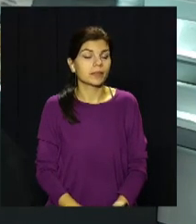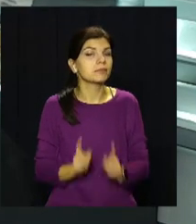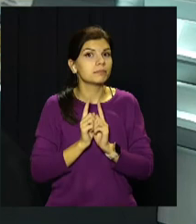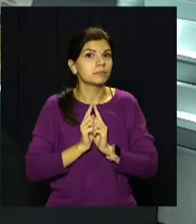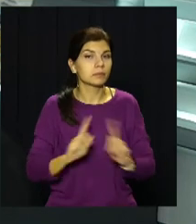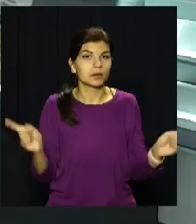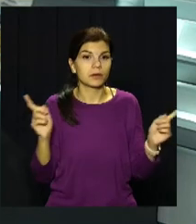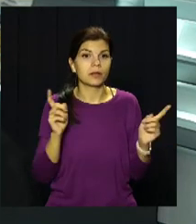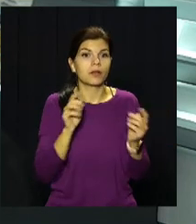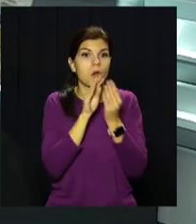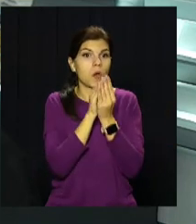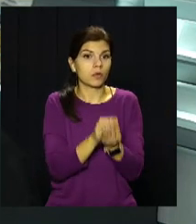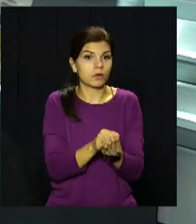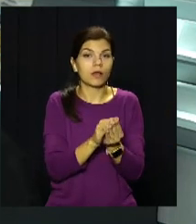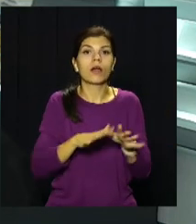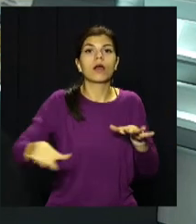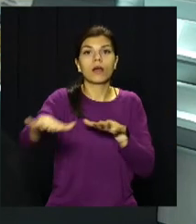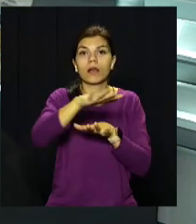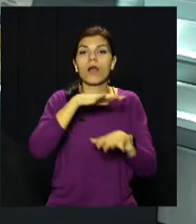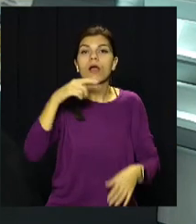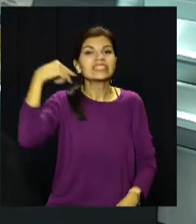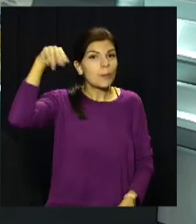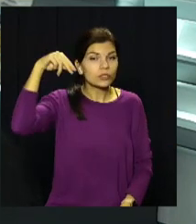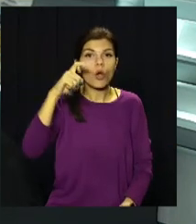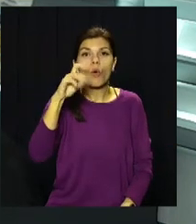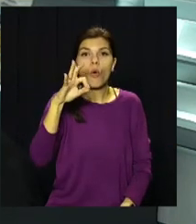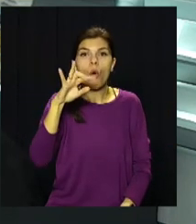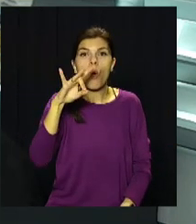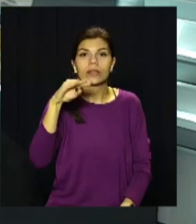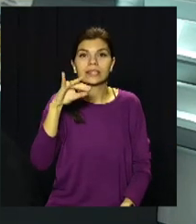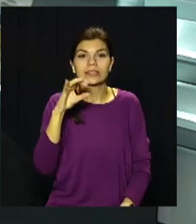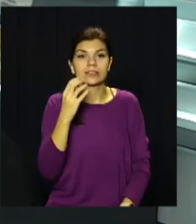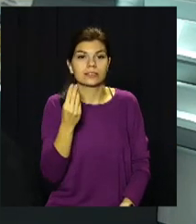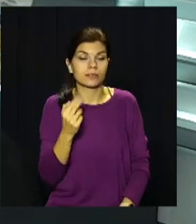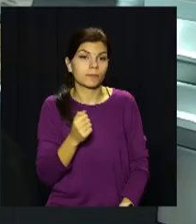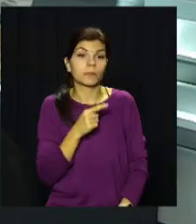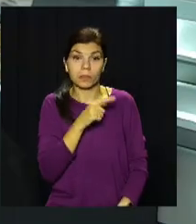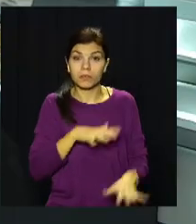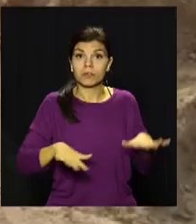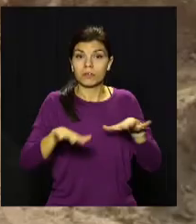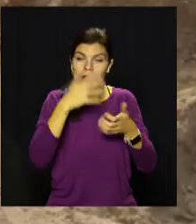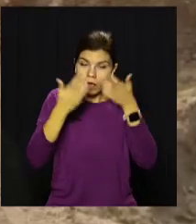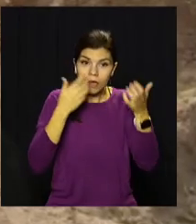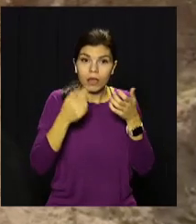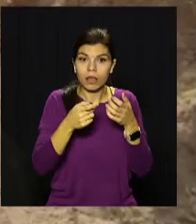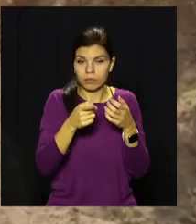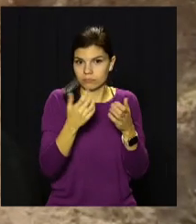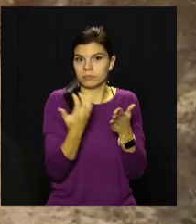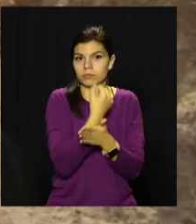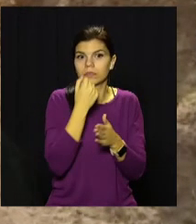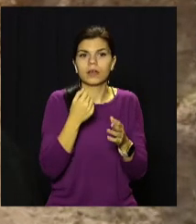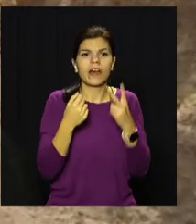Унікальне поховання на острові Хортиця в Запоріжжі знайшли скіфського воїна. За оцінкою археологів, його вік майже